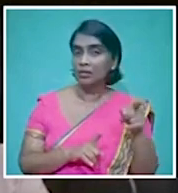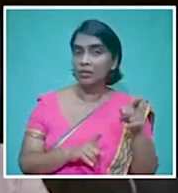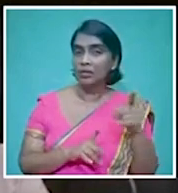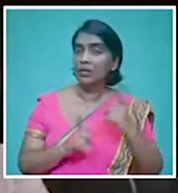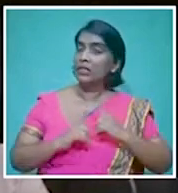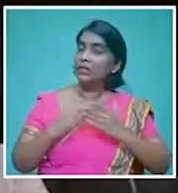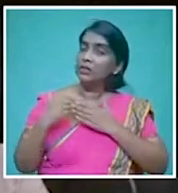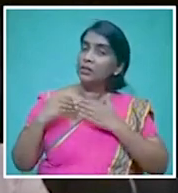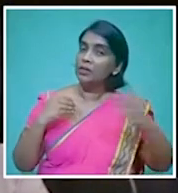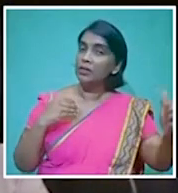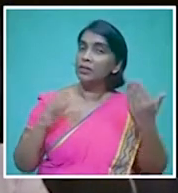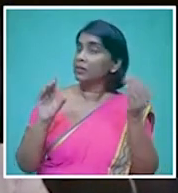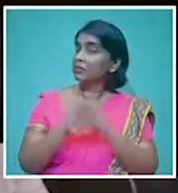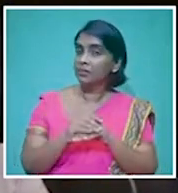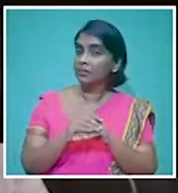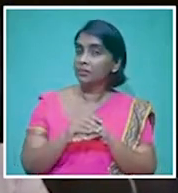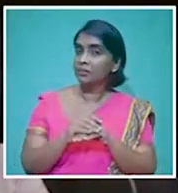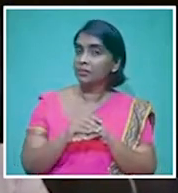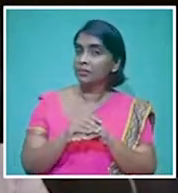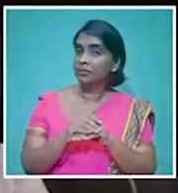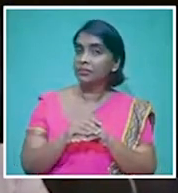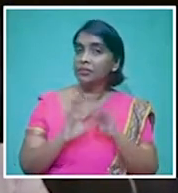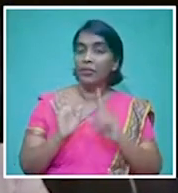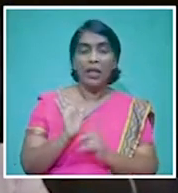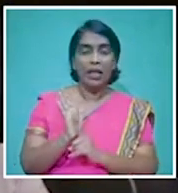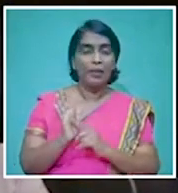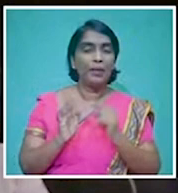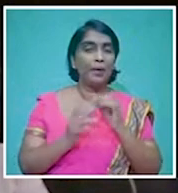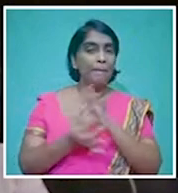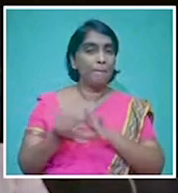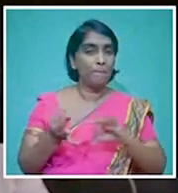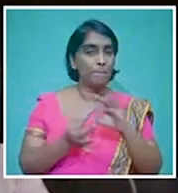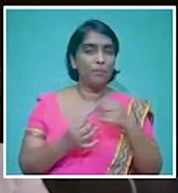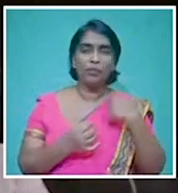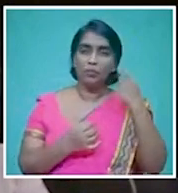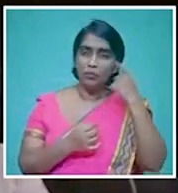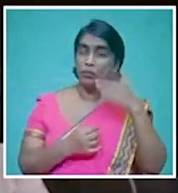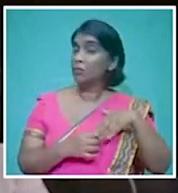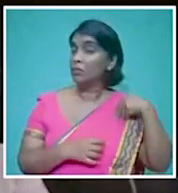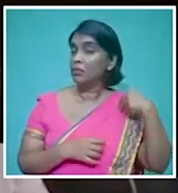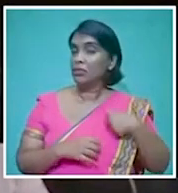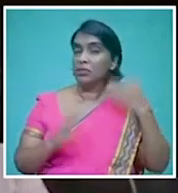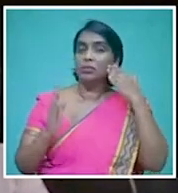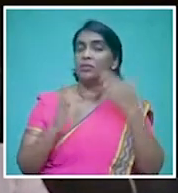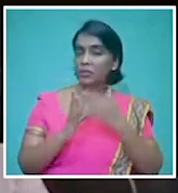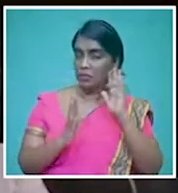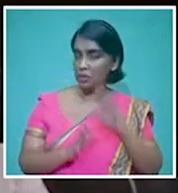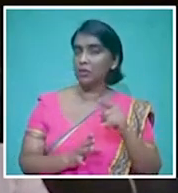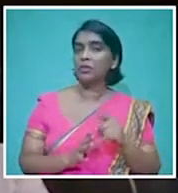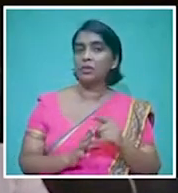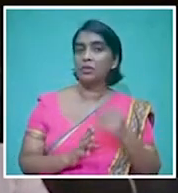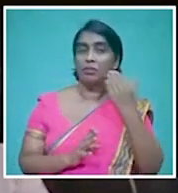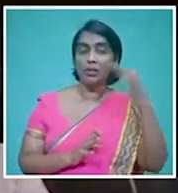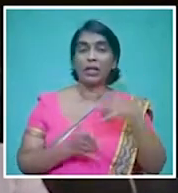ජීවිත කාලය තුලම පෙනී ඉඳලා තියෙන්නේ. ලිබරල් ප්‍රජාතන්ත්‍රවාදය අපි දන්නවා මූලික පදනමක් තමයි